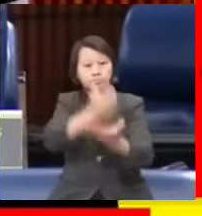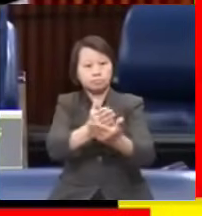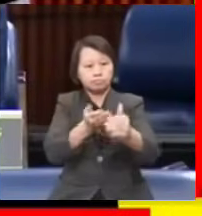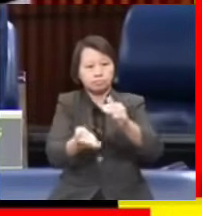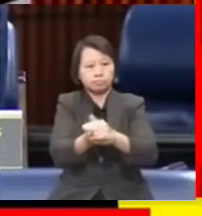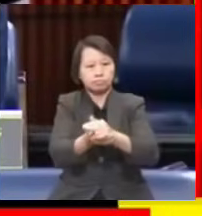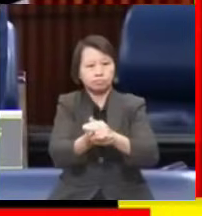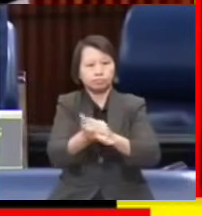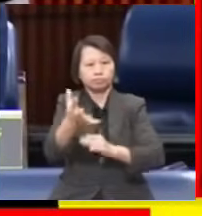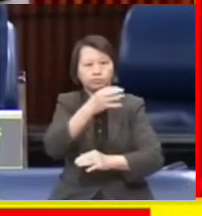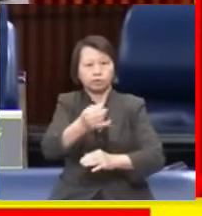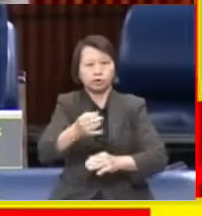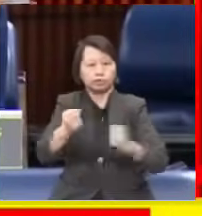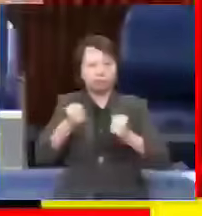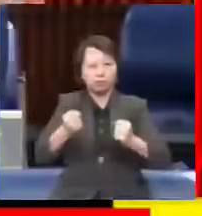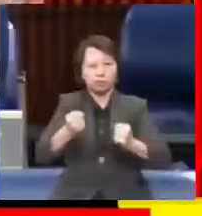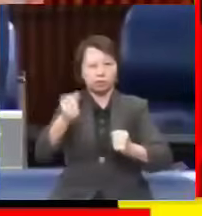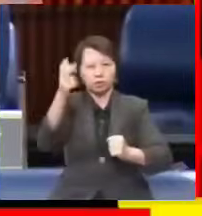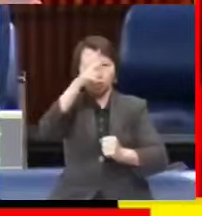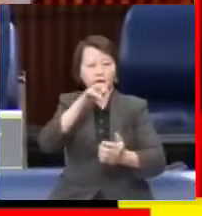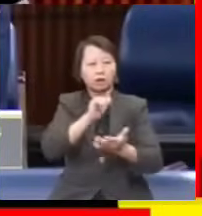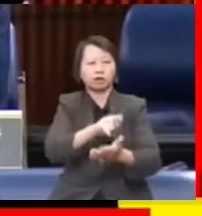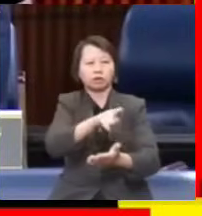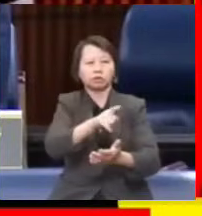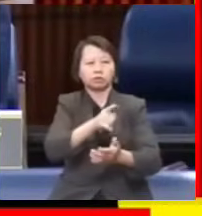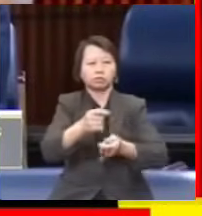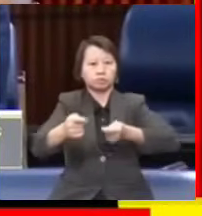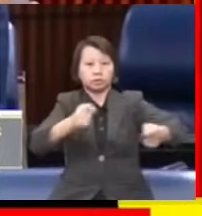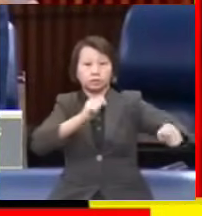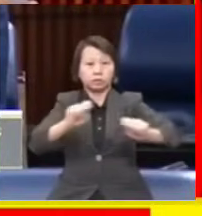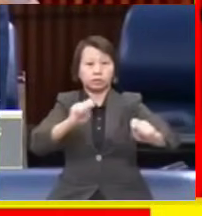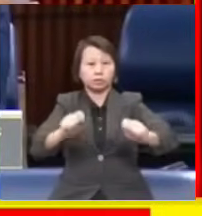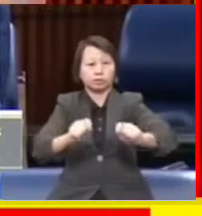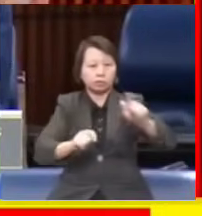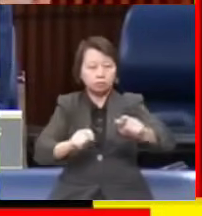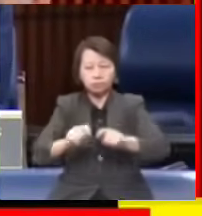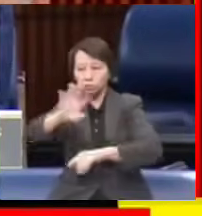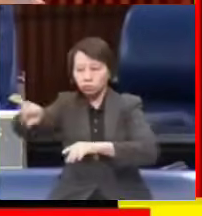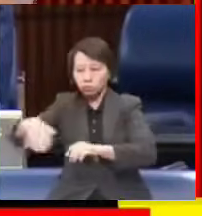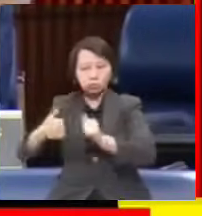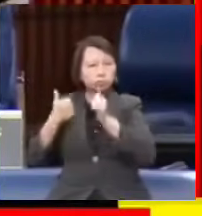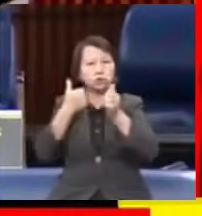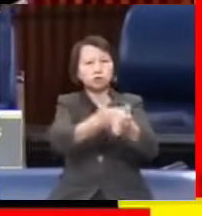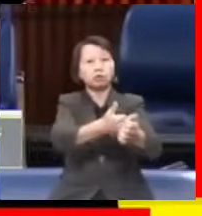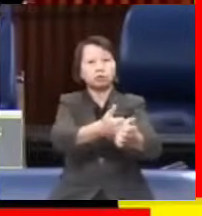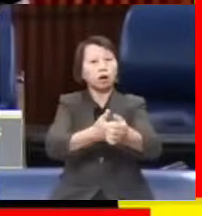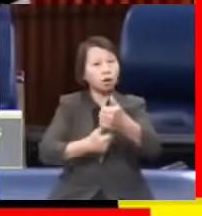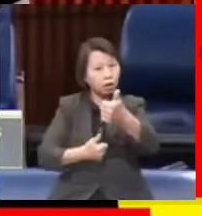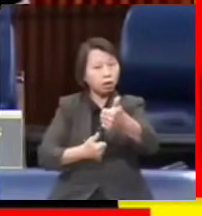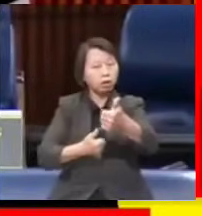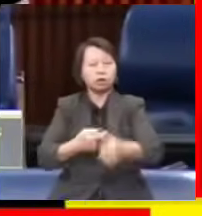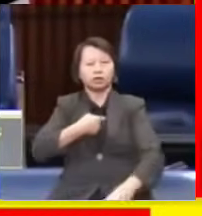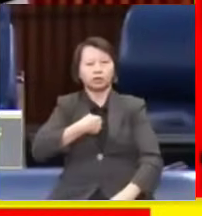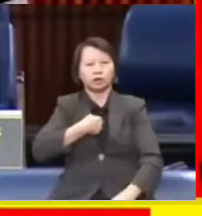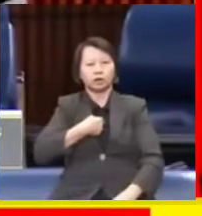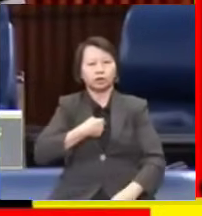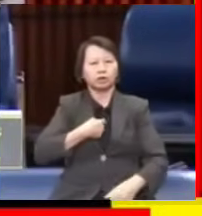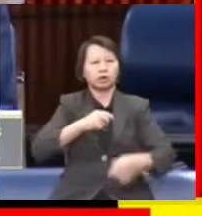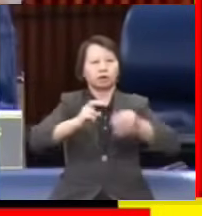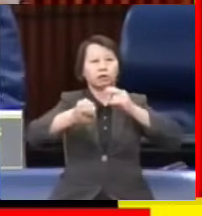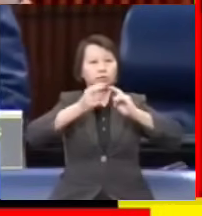dan memperkuatkan governance merupakan tindakan yang patut dicontohi. Saya